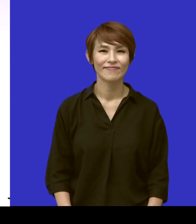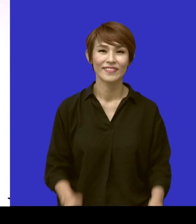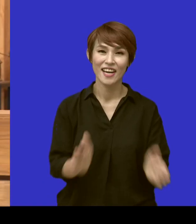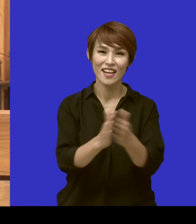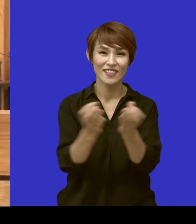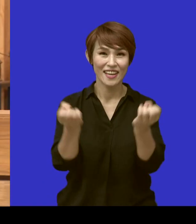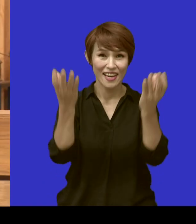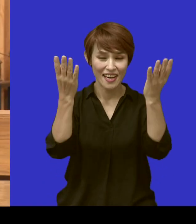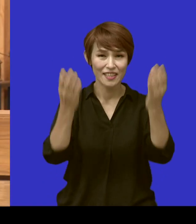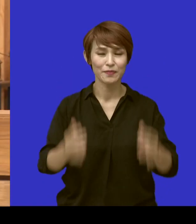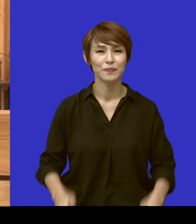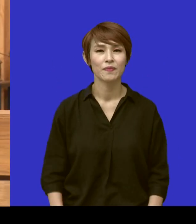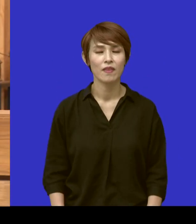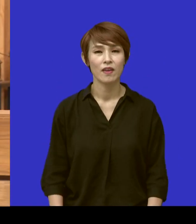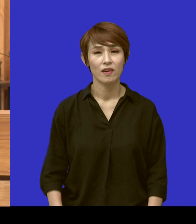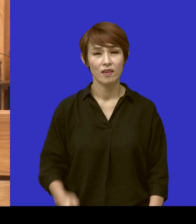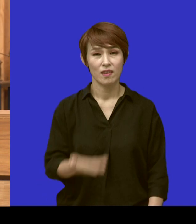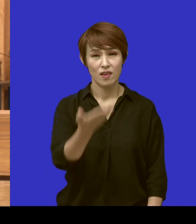할렐루야. 어린 시절에